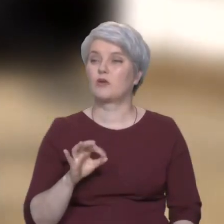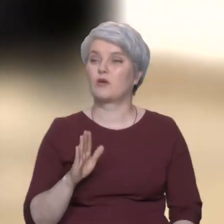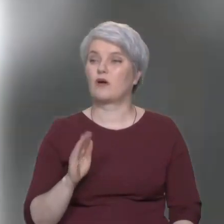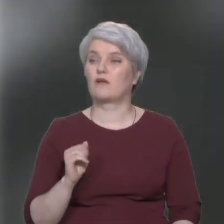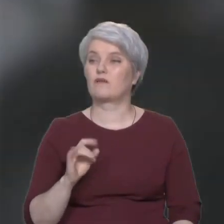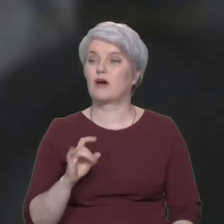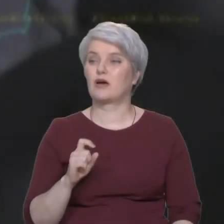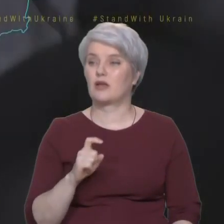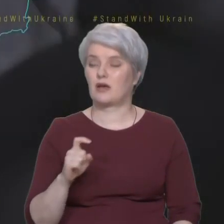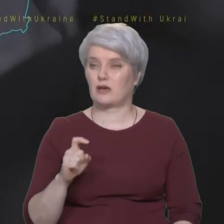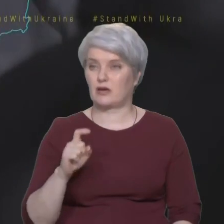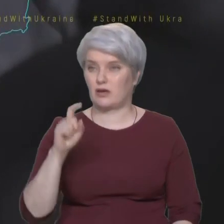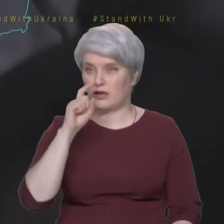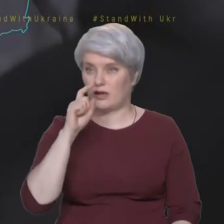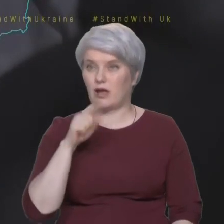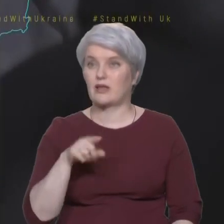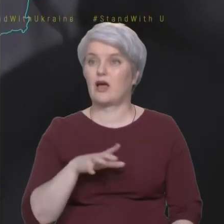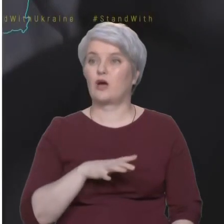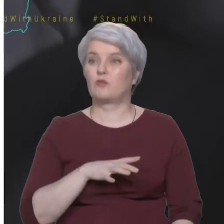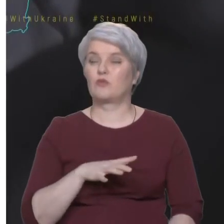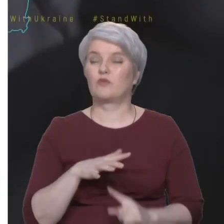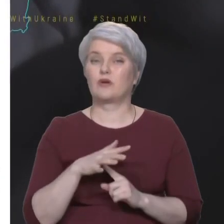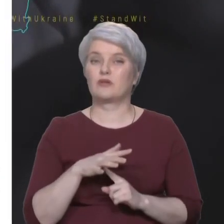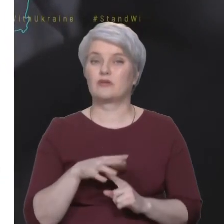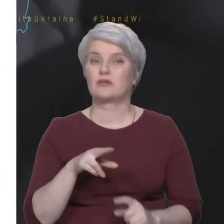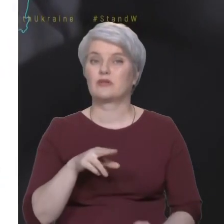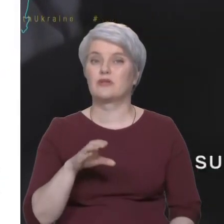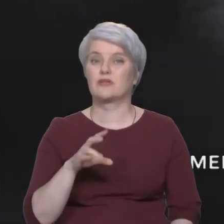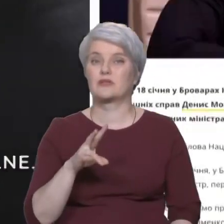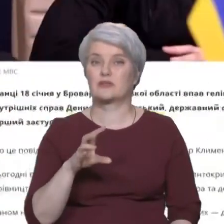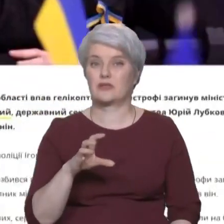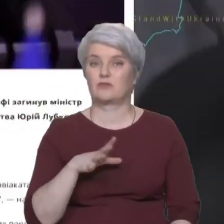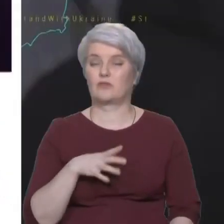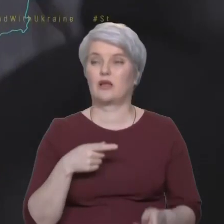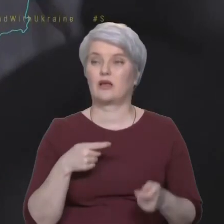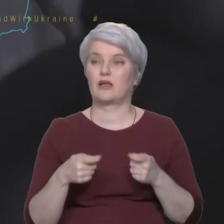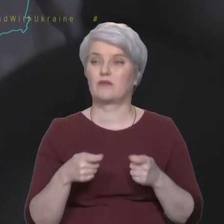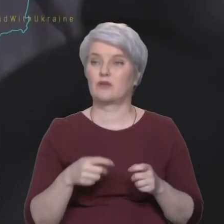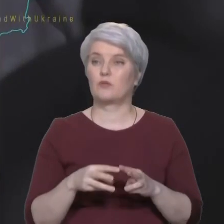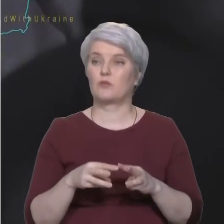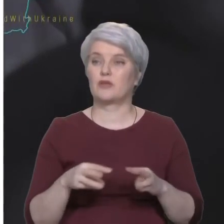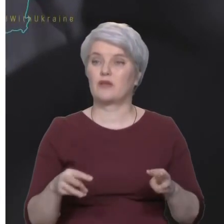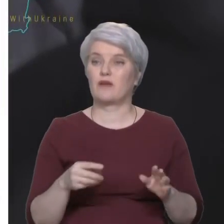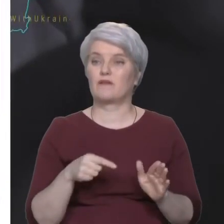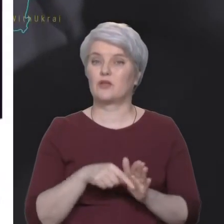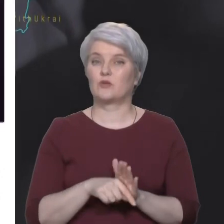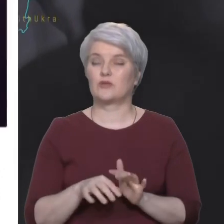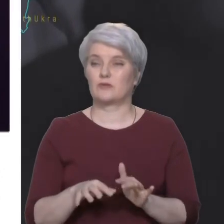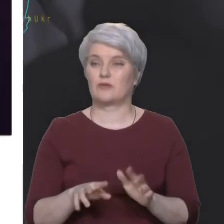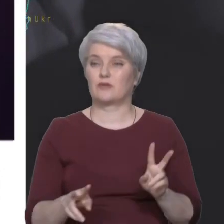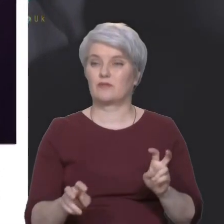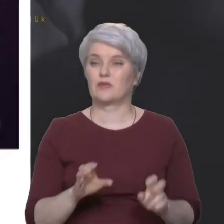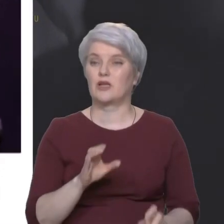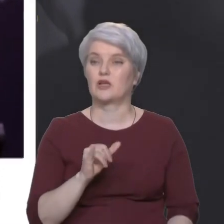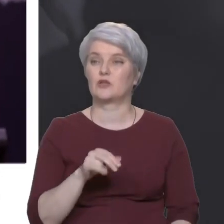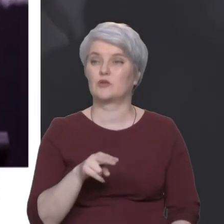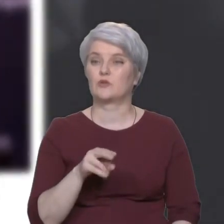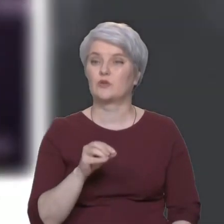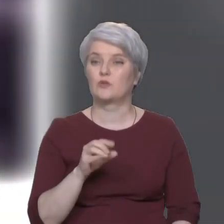був гелікоптер ДСНС. Саме так, на ньому летіло керівництво Міністерства внутрішніх справ. Гелікоптер називається «Суперпума». Наскільки